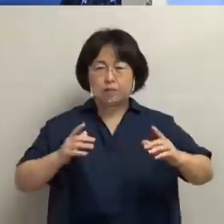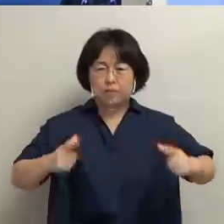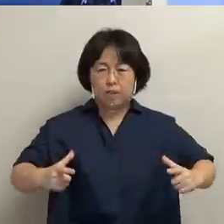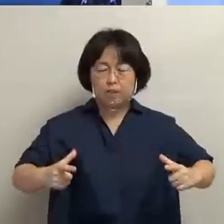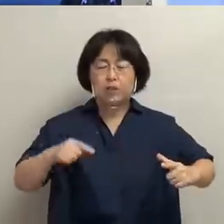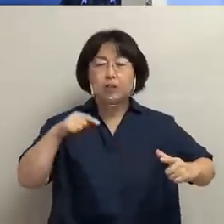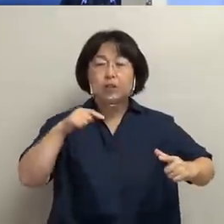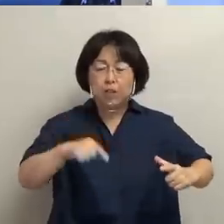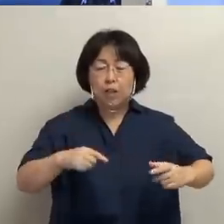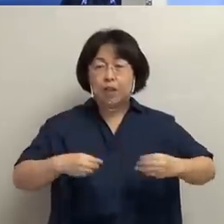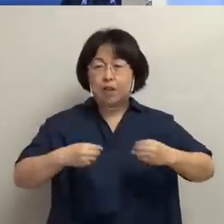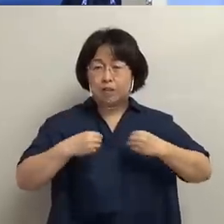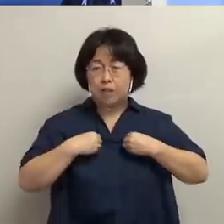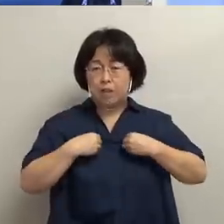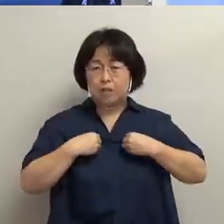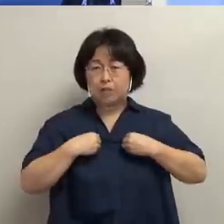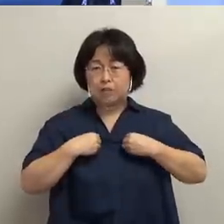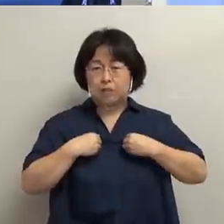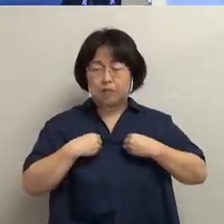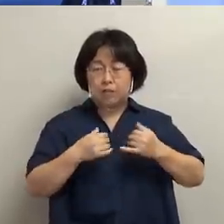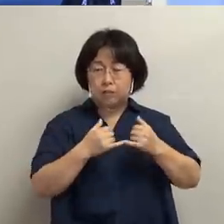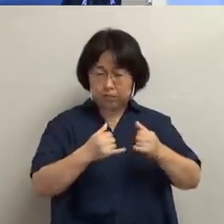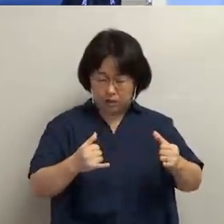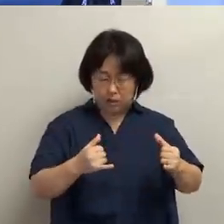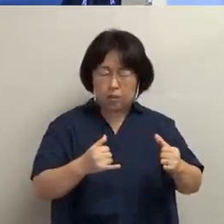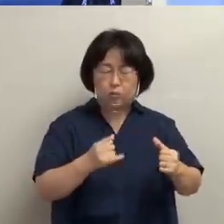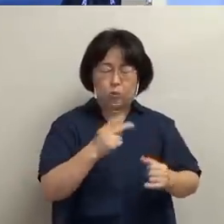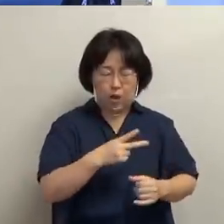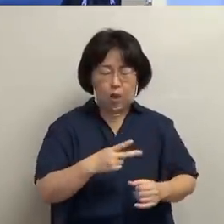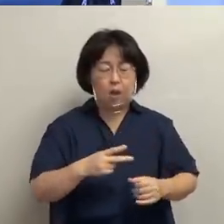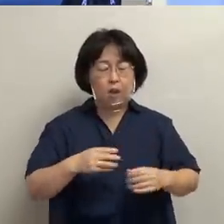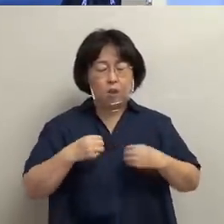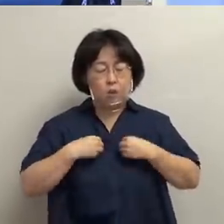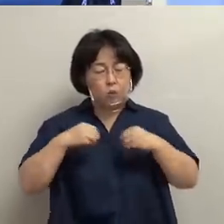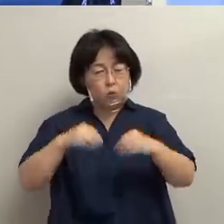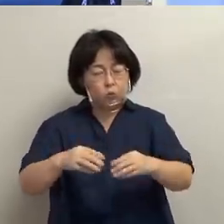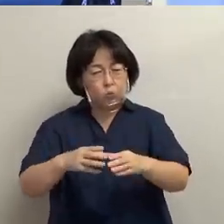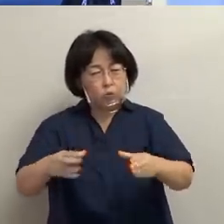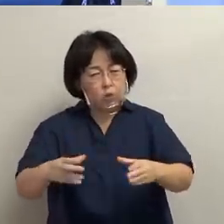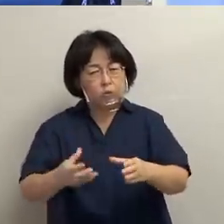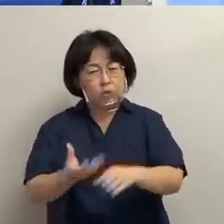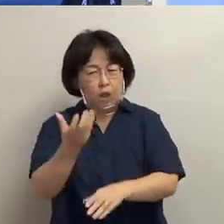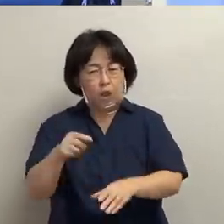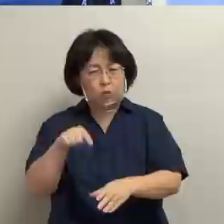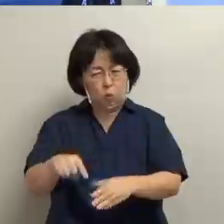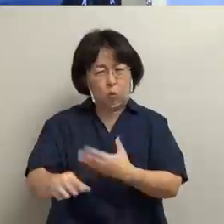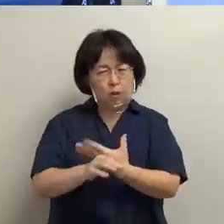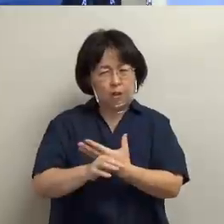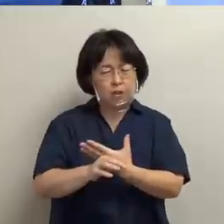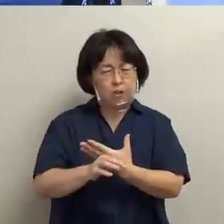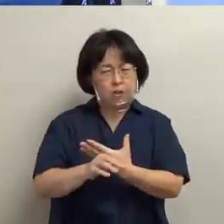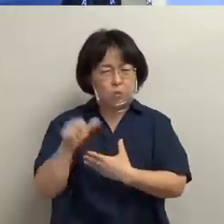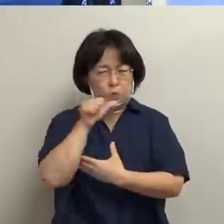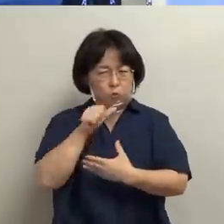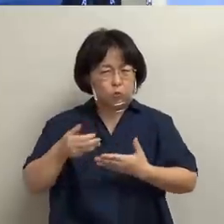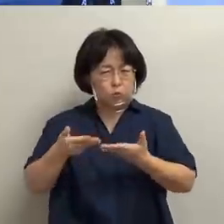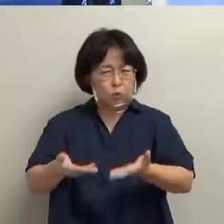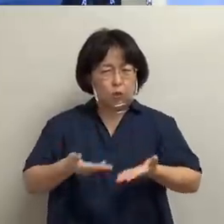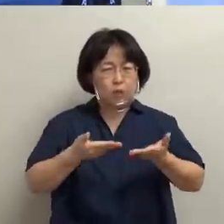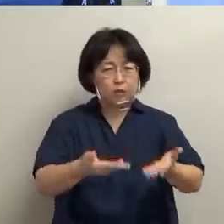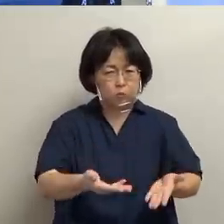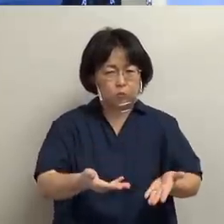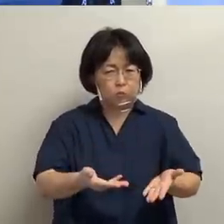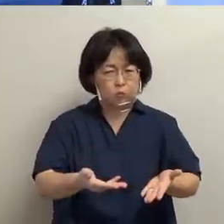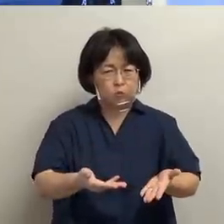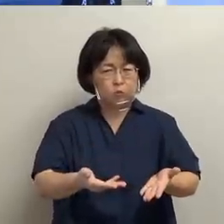データは感染者の感性っていうかクラスターの例みたいなの発表してますよねこうやってあのこんな大変なことになるん